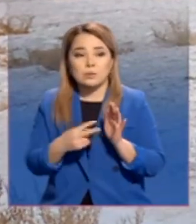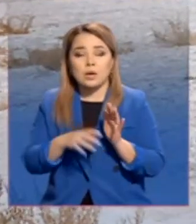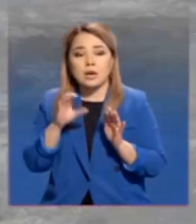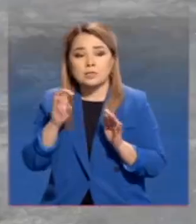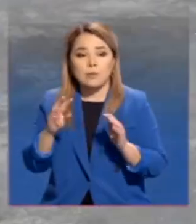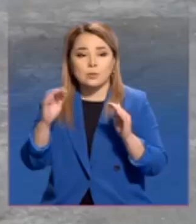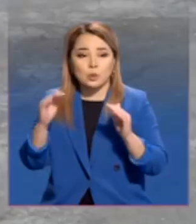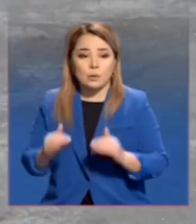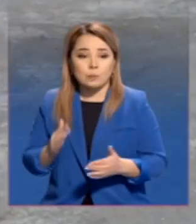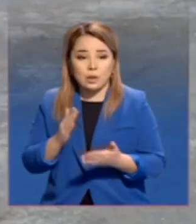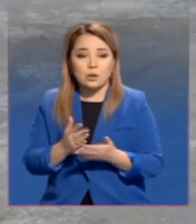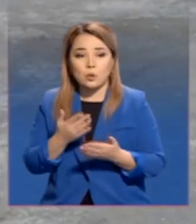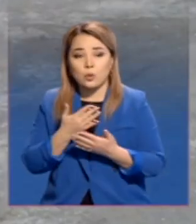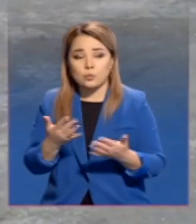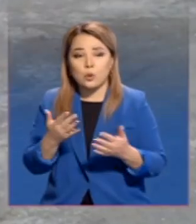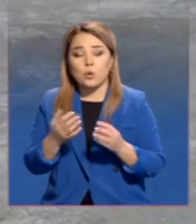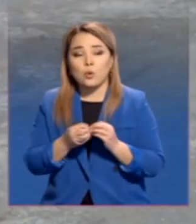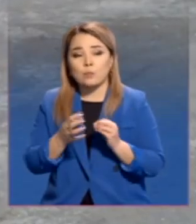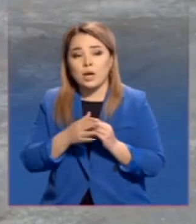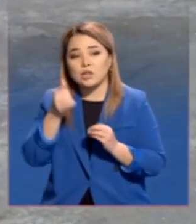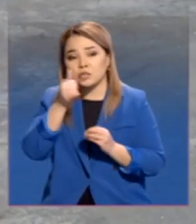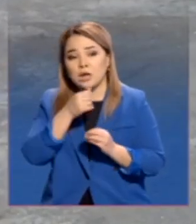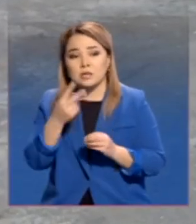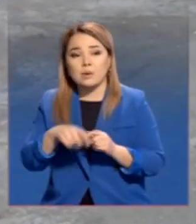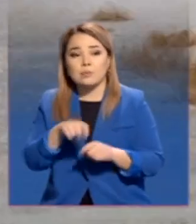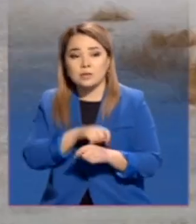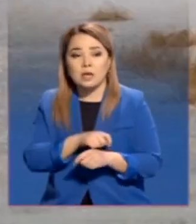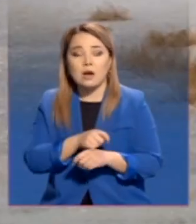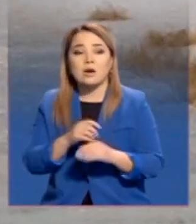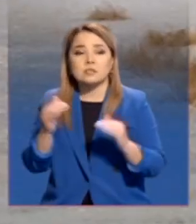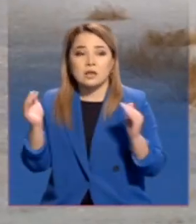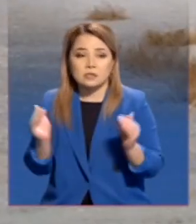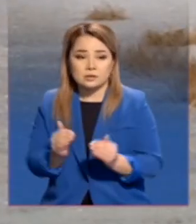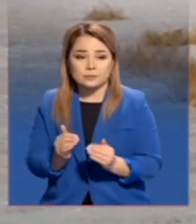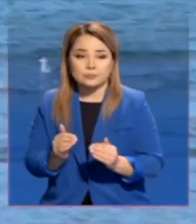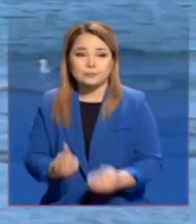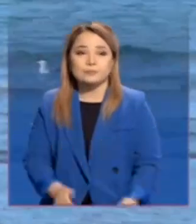сантиметрге төмендеген, ал соңғы 15 жылда 2 метрге азайды.